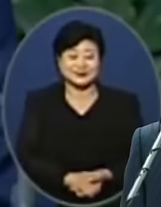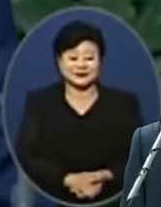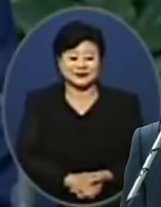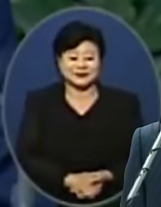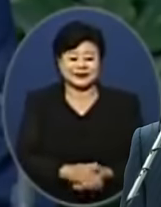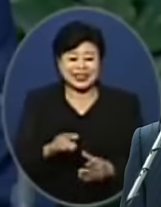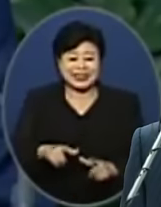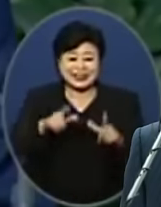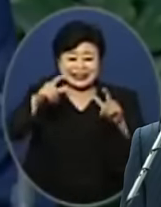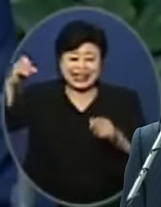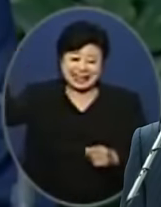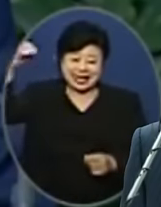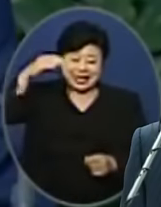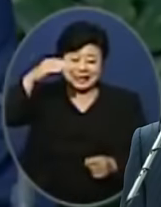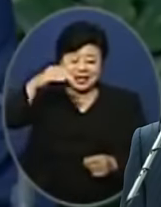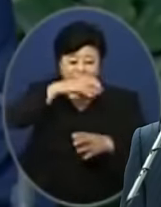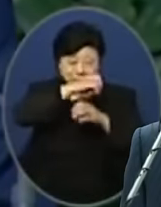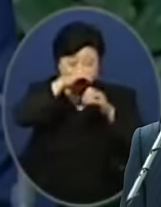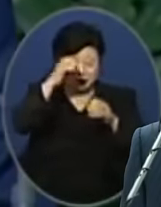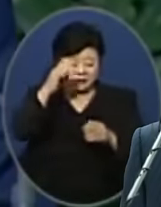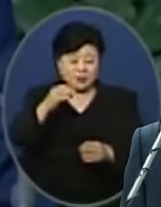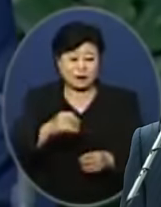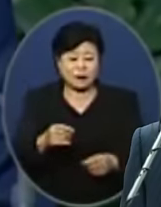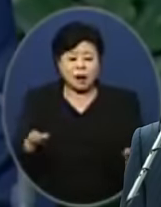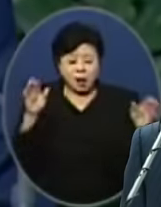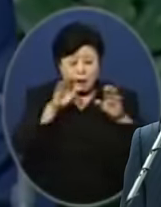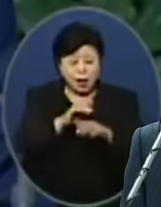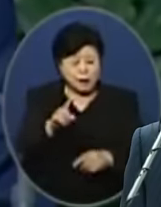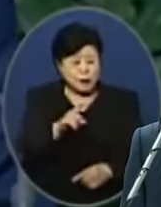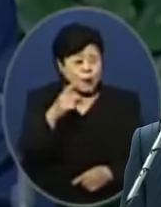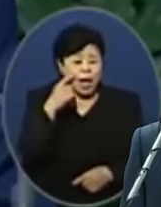그리고 태양이 별들을 보고 밤이 뭐냐.